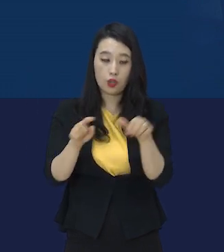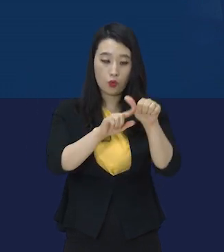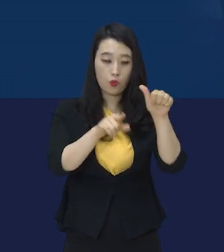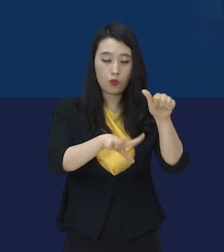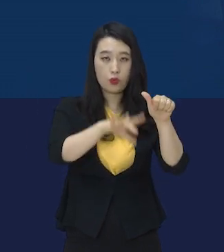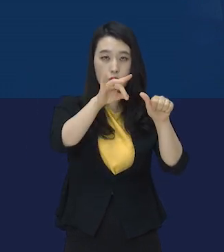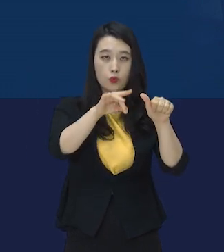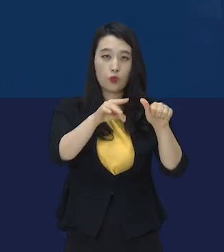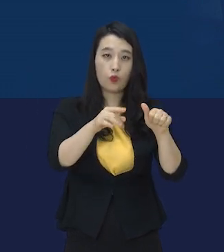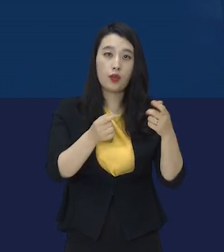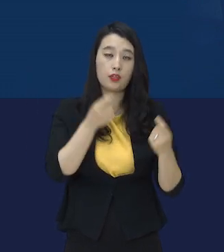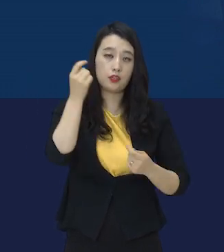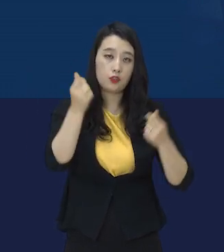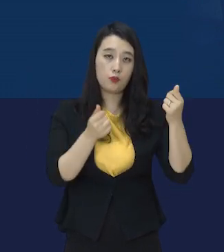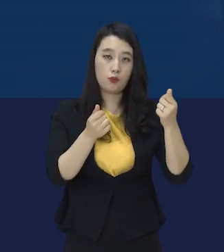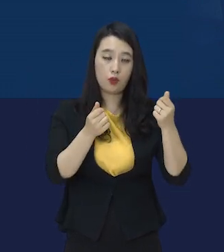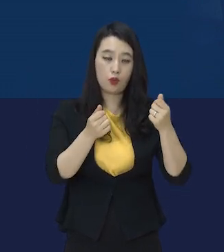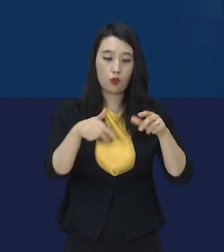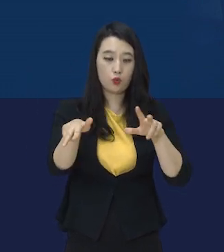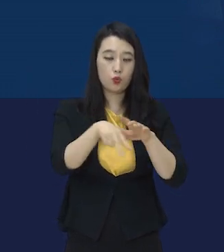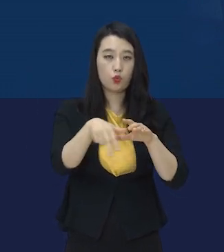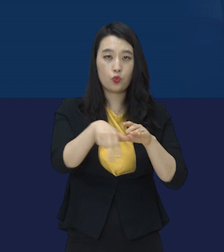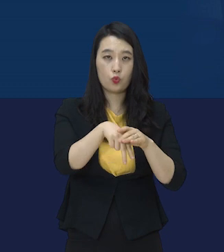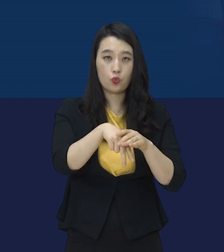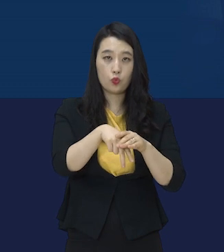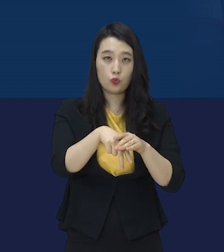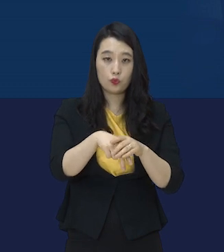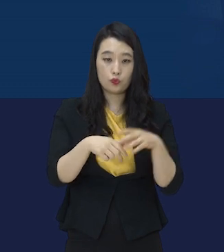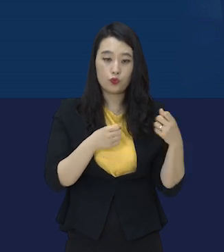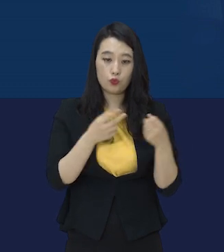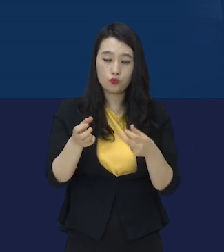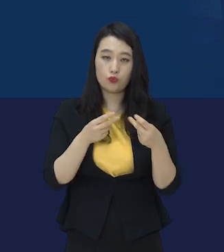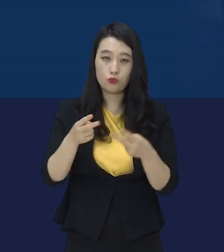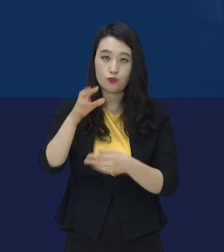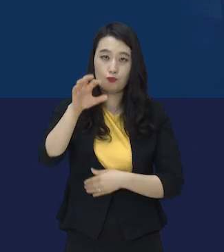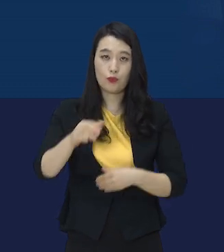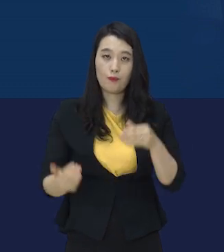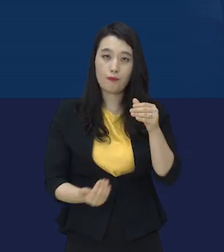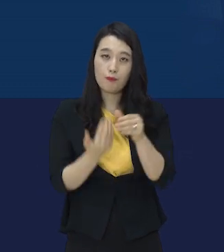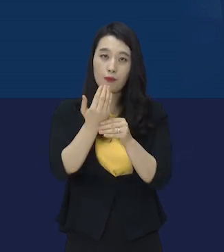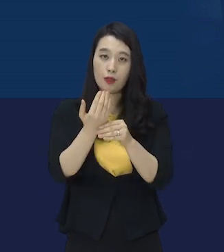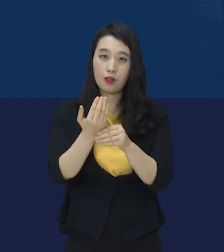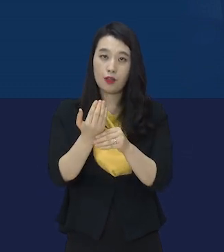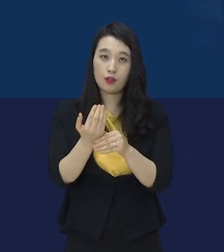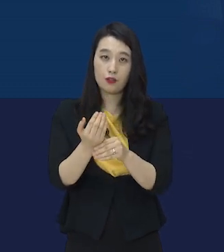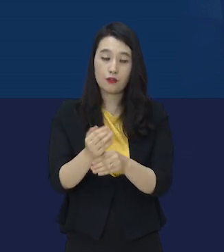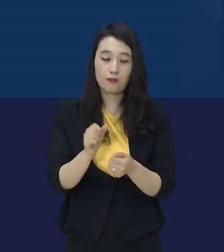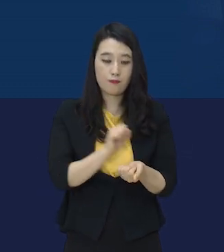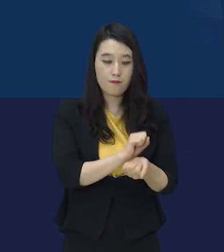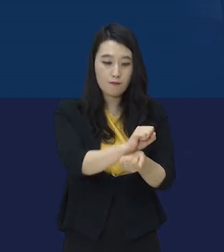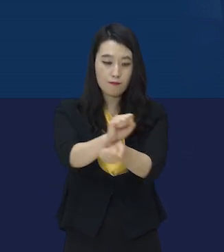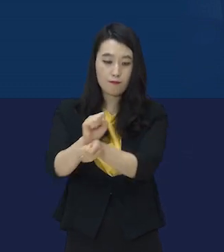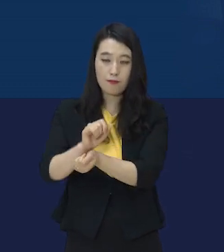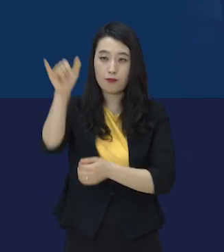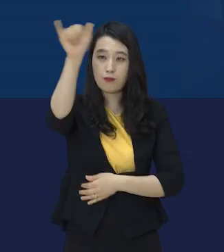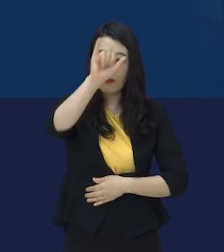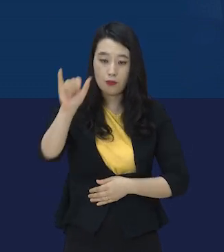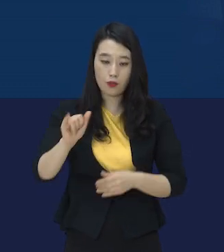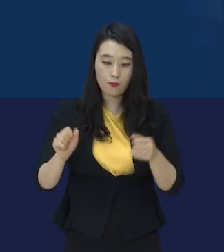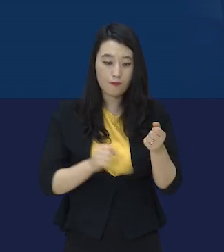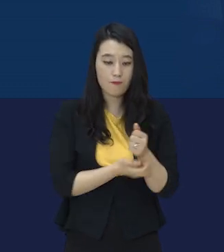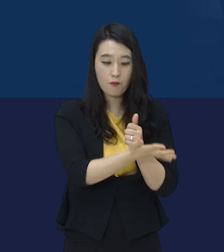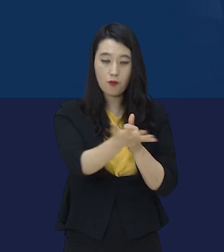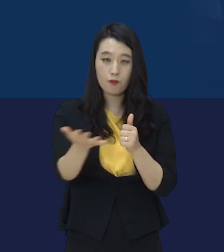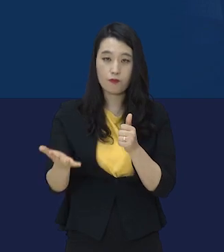이태원 클럽과 종교 소모임, 물류센터에서 발생한 수도권발 집단 감염이 전국으로 퍼지고